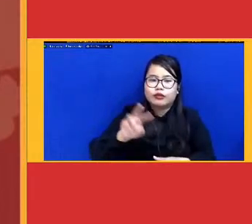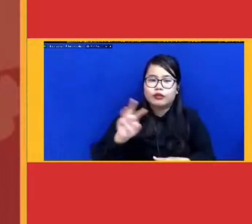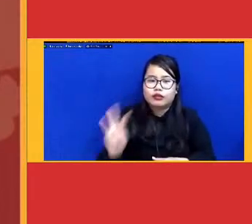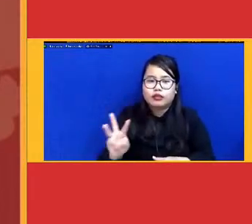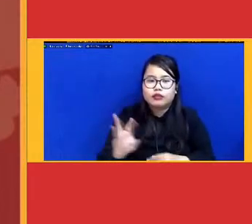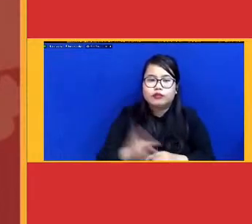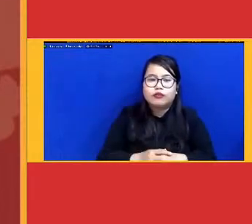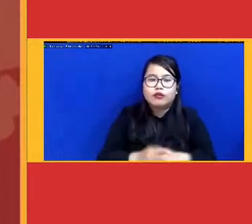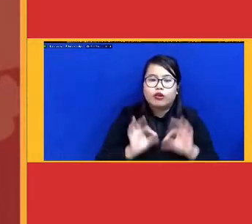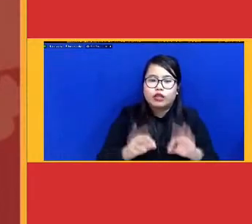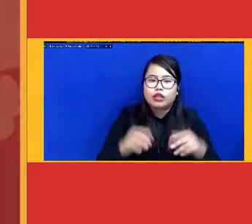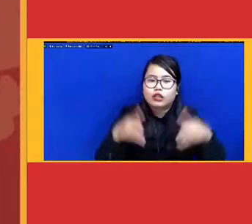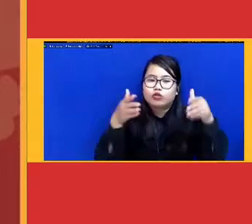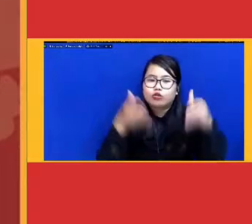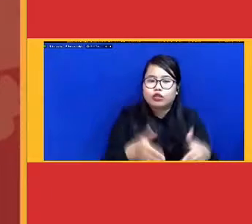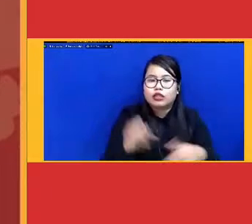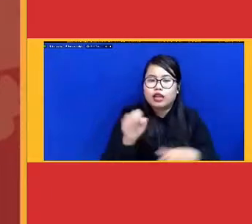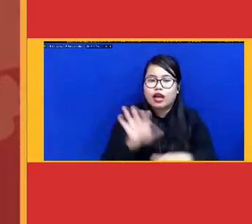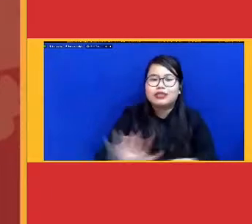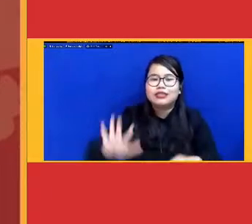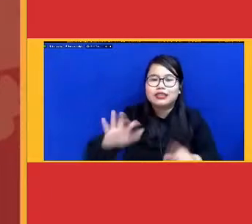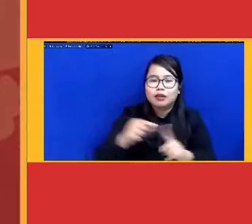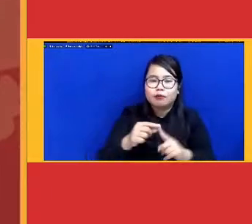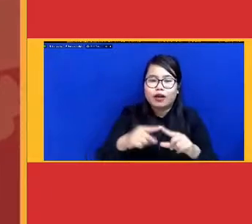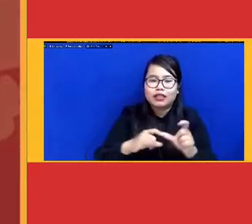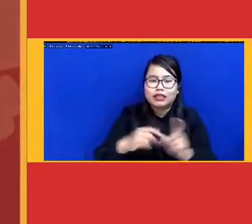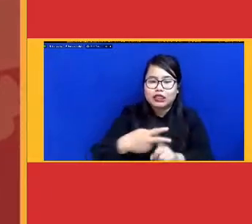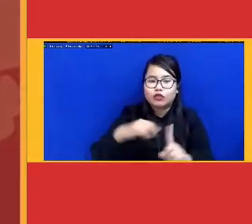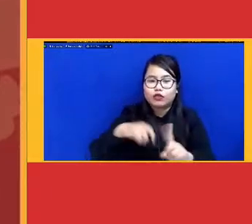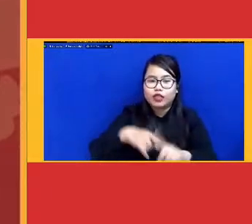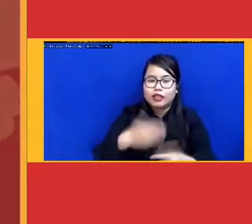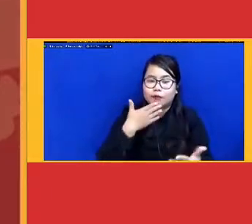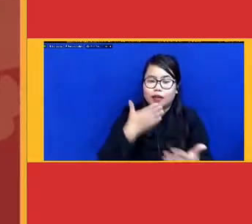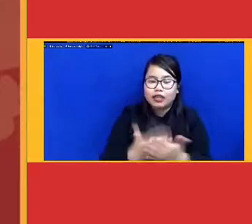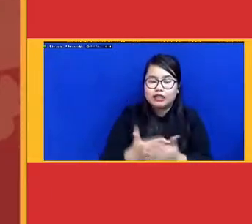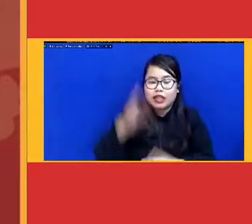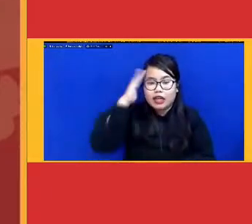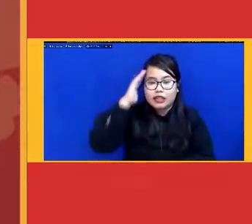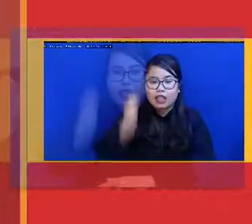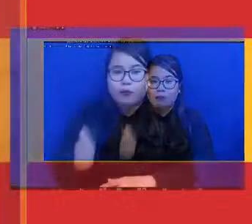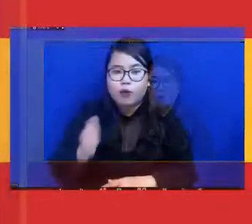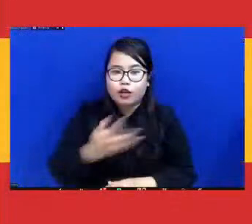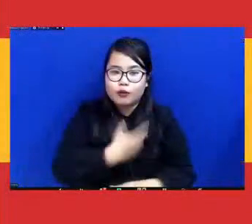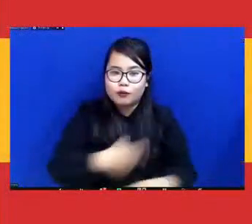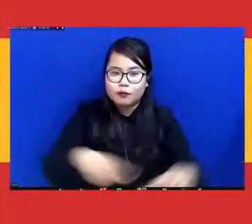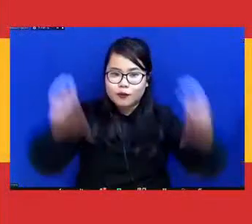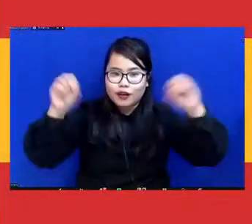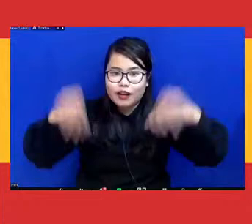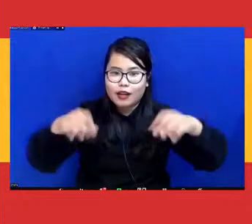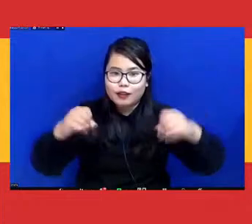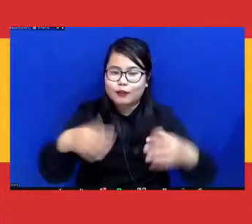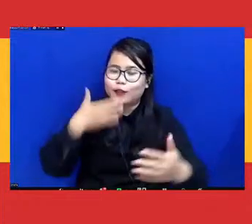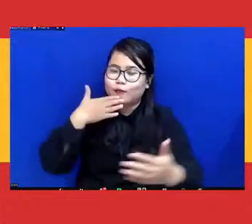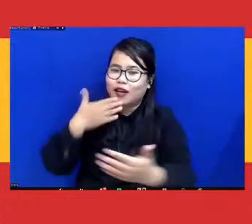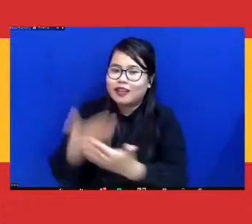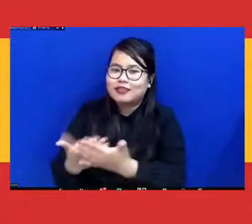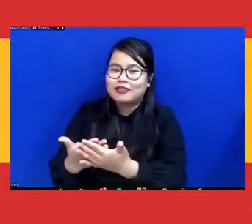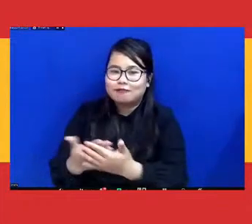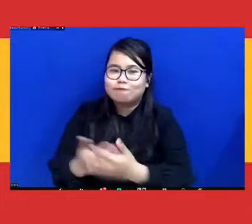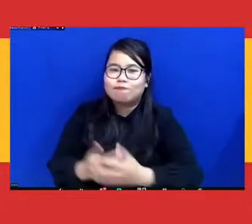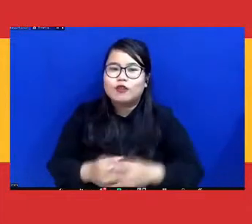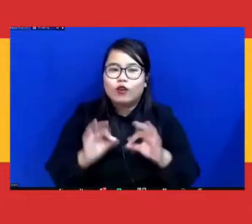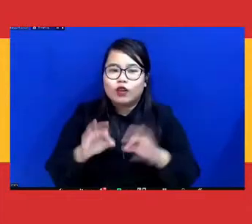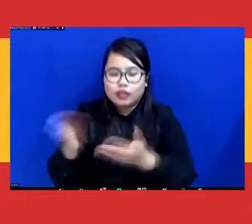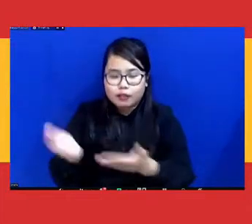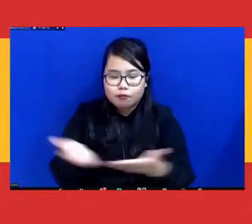2030 khususnya untuk Asia Pasifik. Terima kasih. Assalamualaikum warahmatullahi wabarakatuh. Thank you very much. Back to